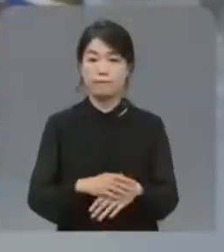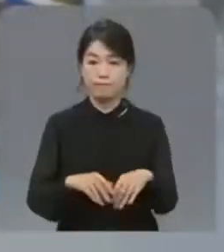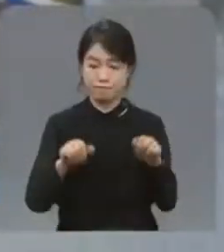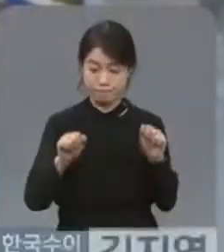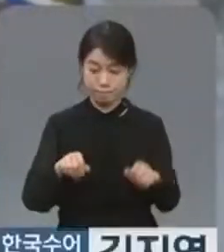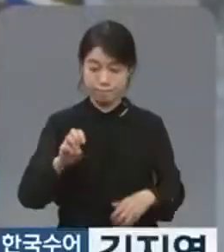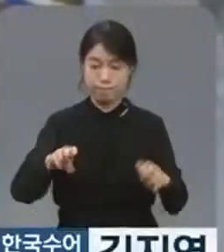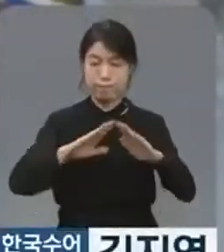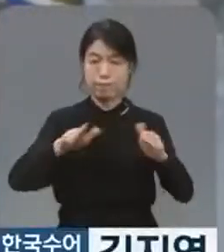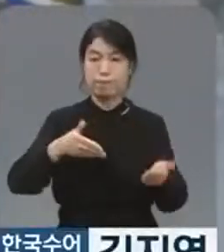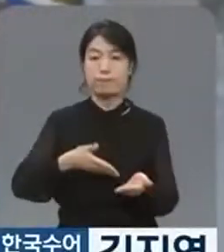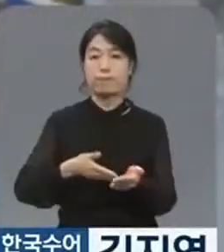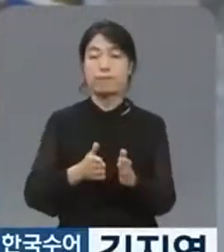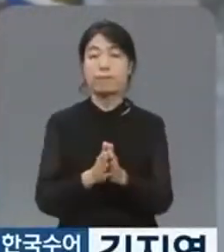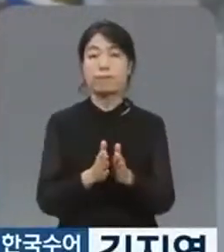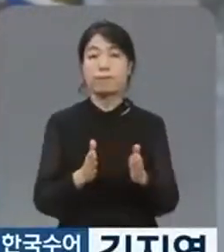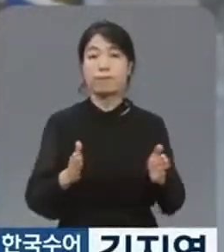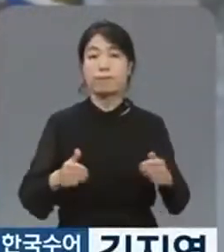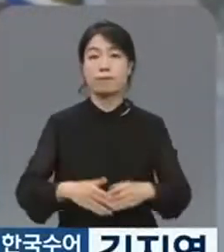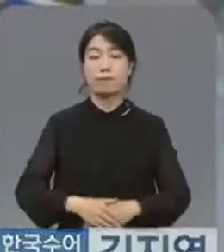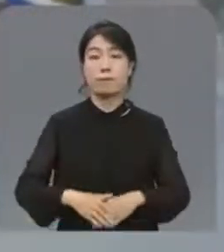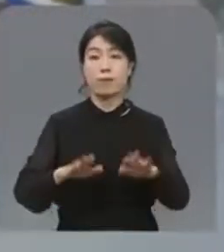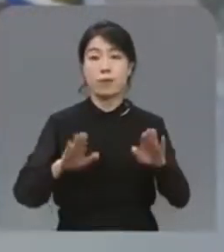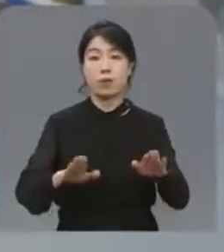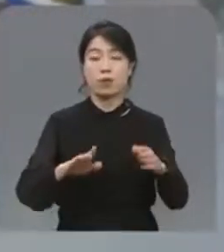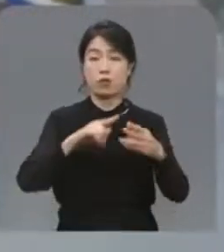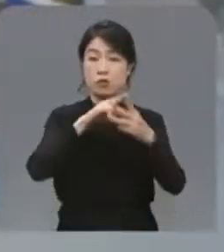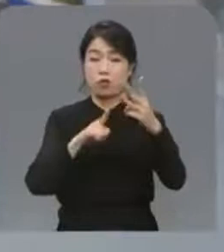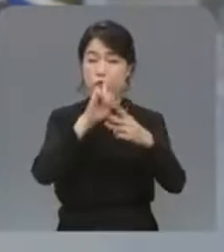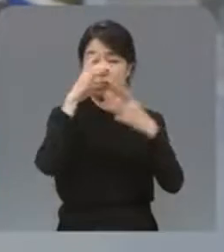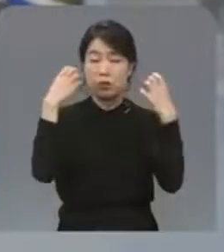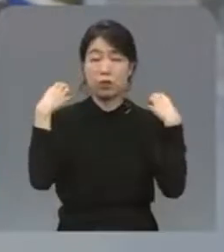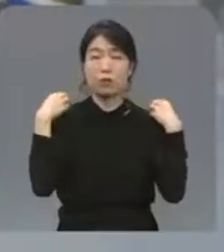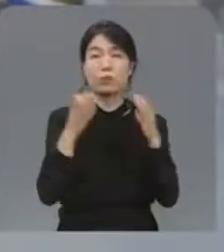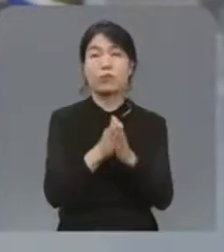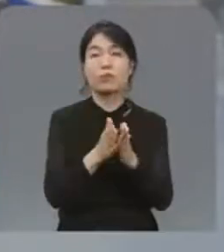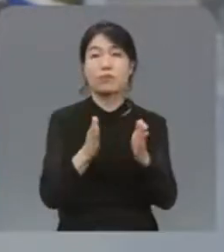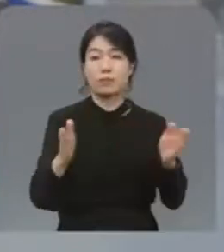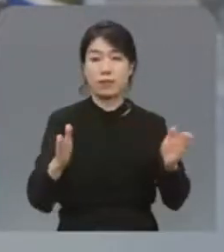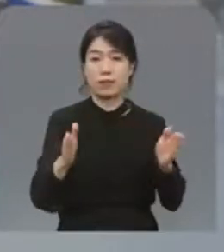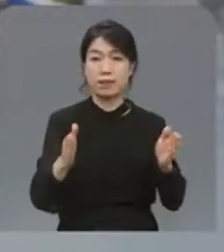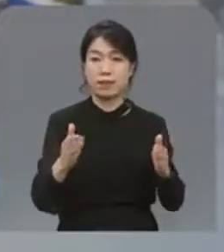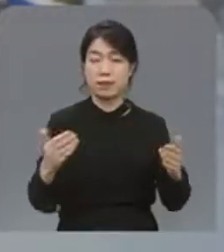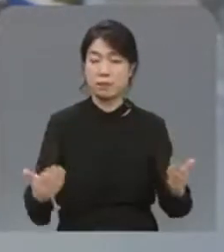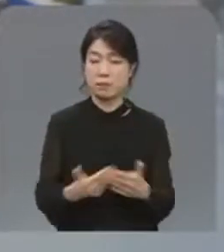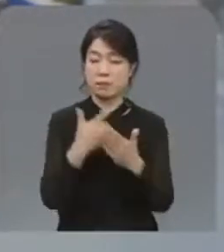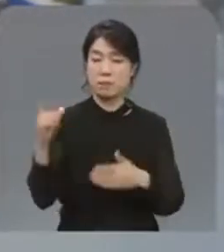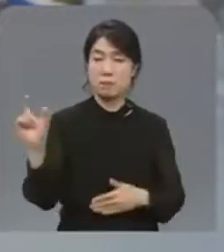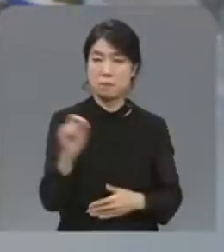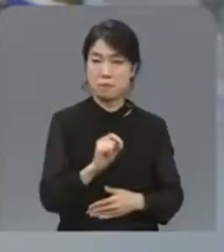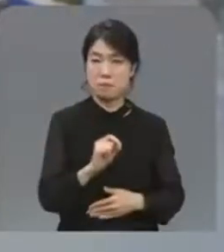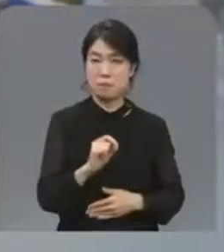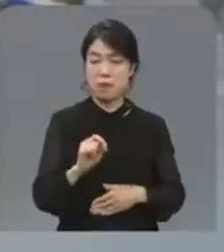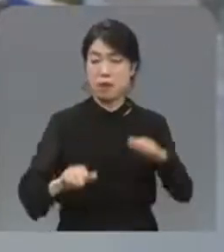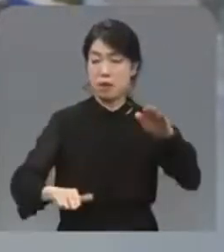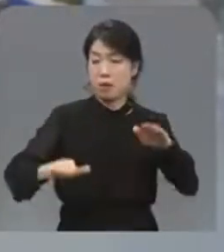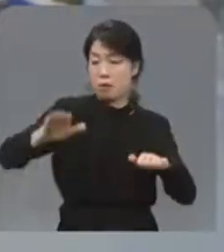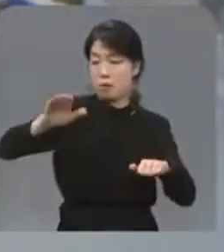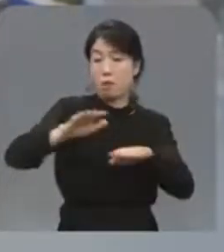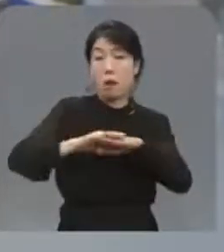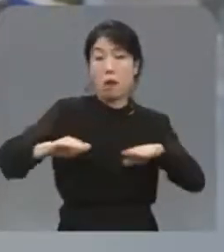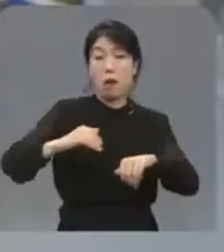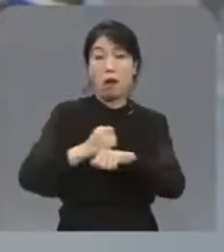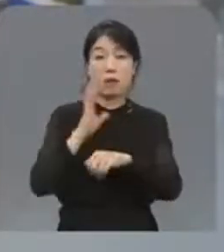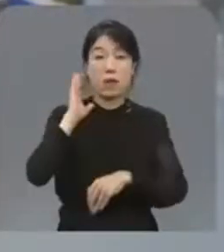안녕하십니까. 광주 전남권 KBS 9시 뉴스입니다. 오늘 윤석열 정부가 출범했습니다. 빠른 성장으로 양극화를 극복하겠다는 대통령의